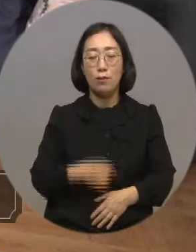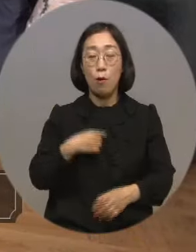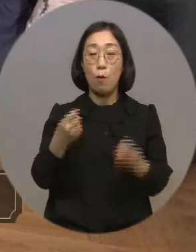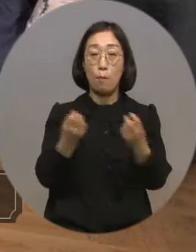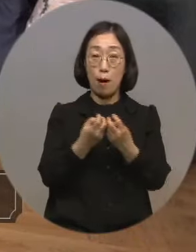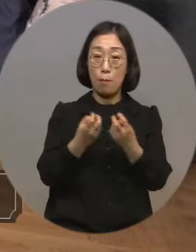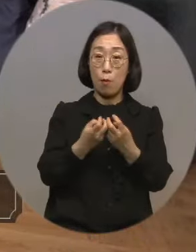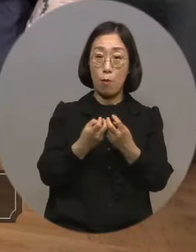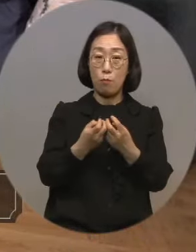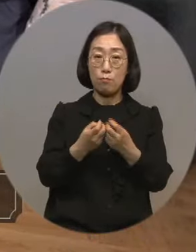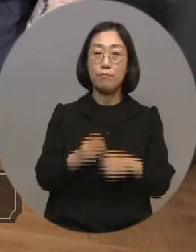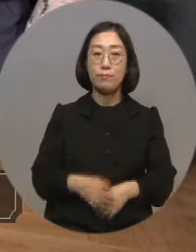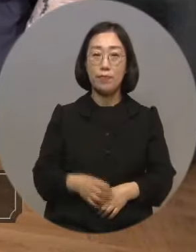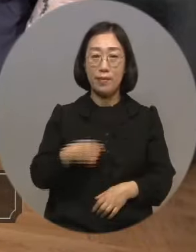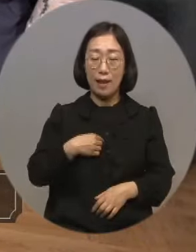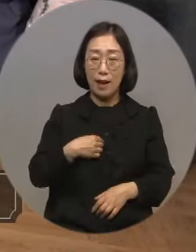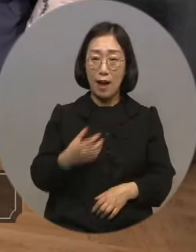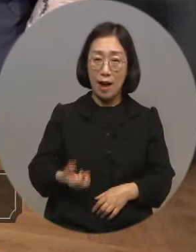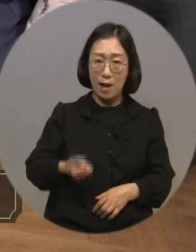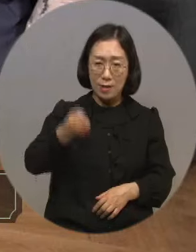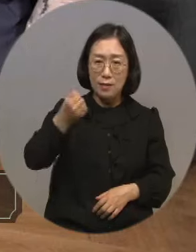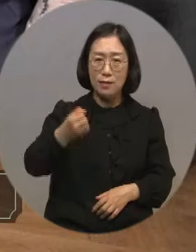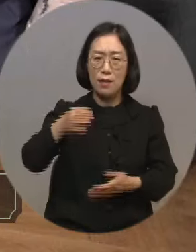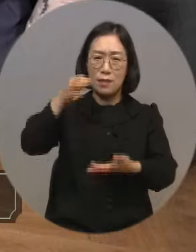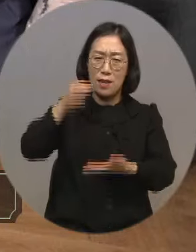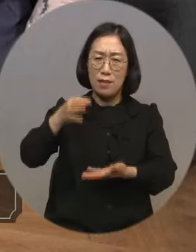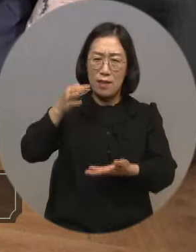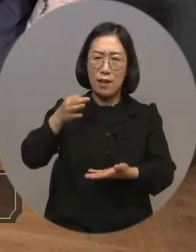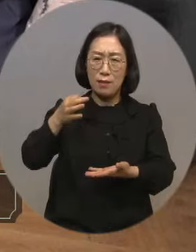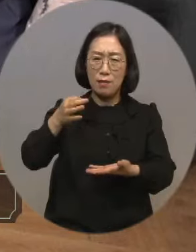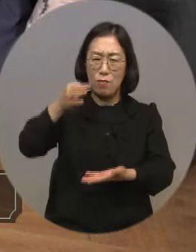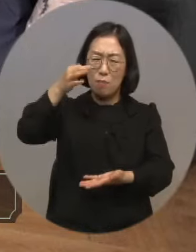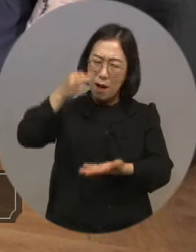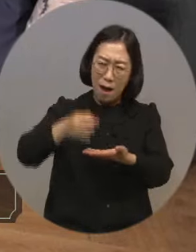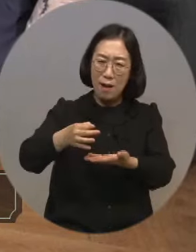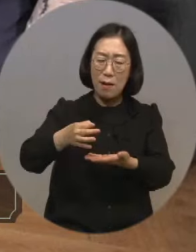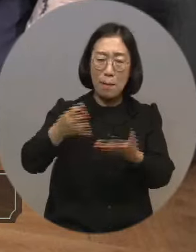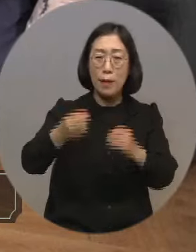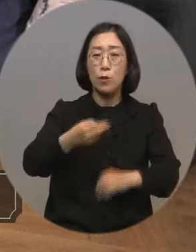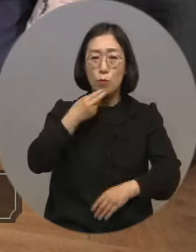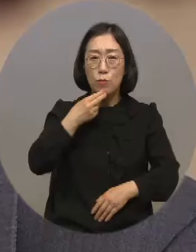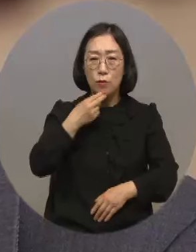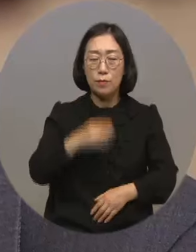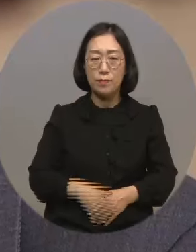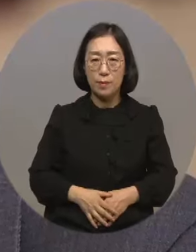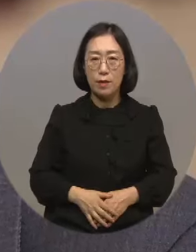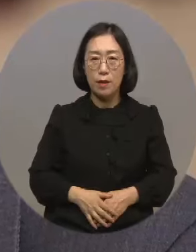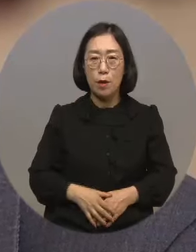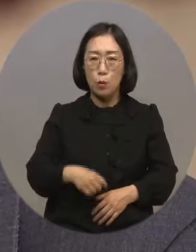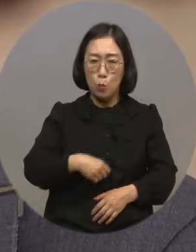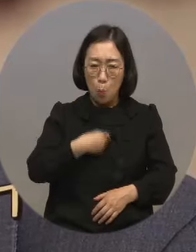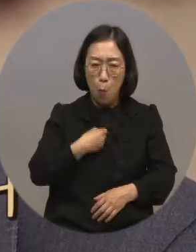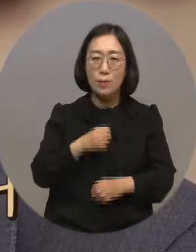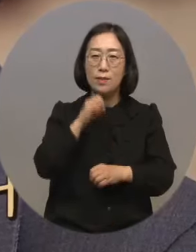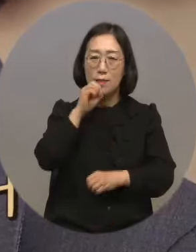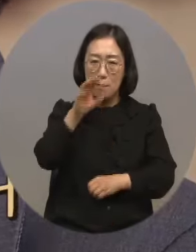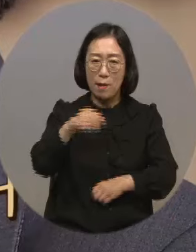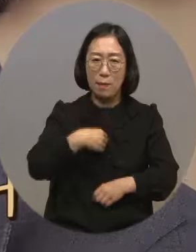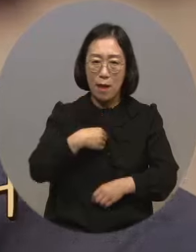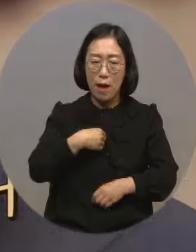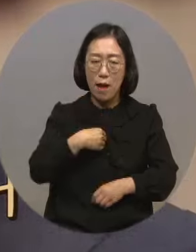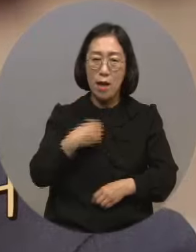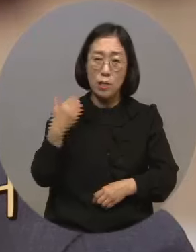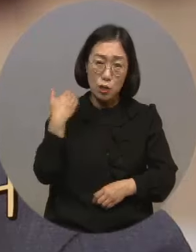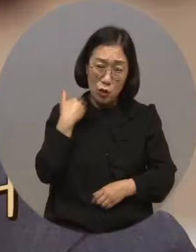없었어요. 일단 제가 가진 자금이나 내가 가진 게 많지 않기 때문에 그냥 터놨어요. 건물을 임대해야 되는데 제가 가진